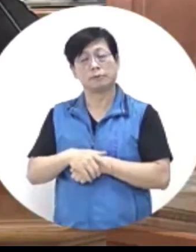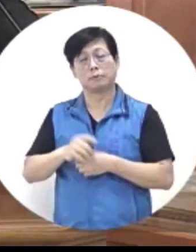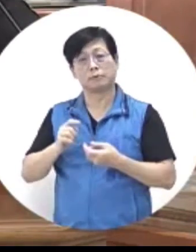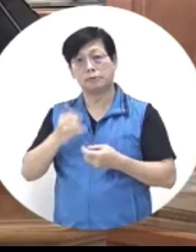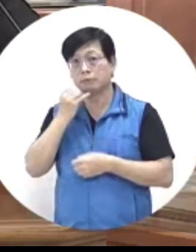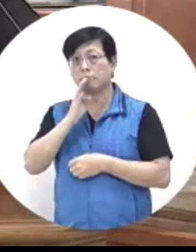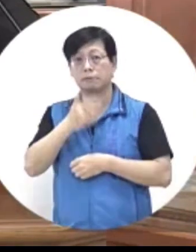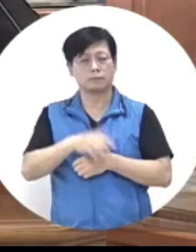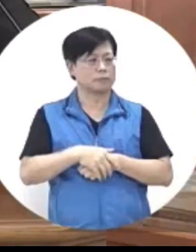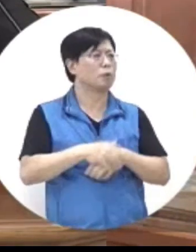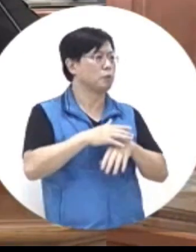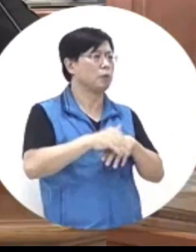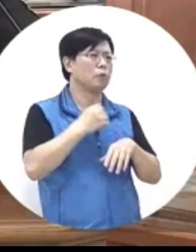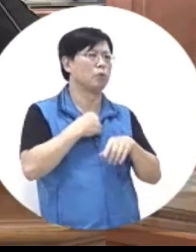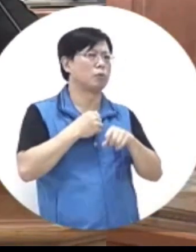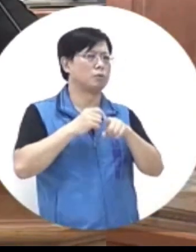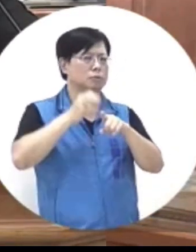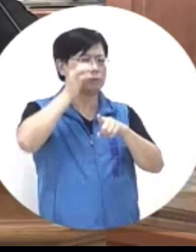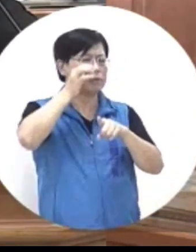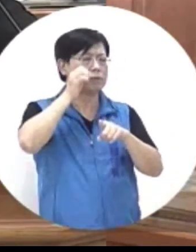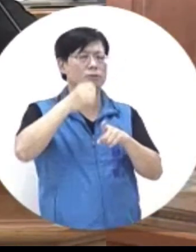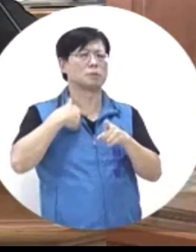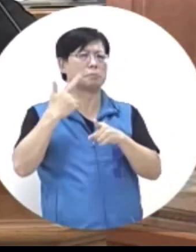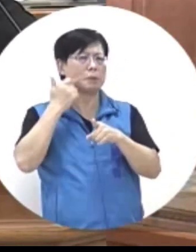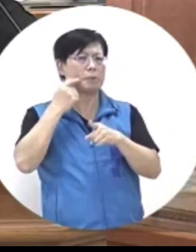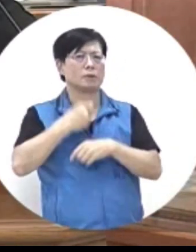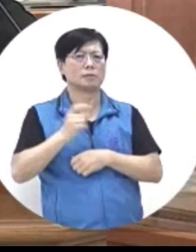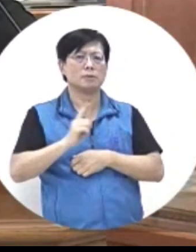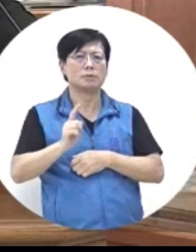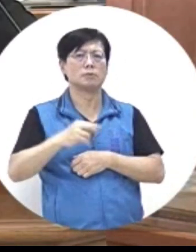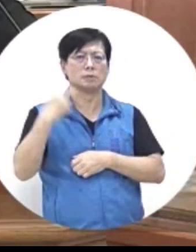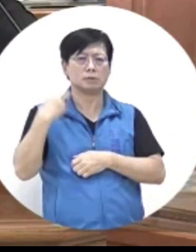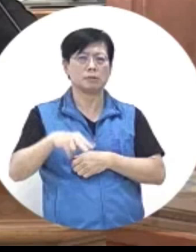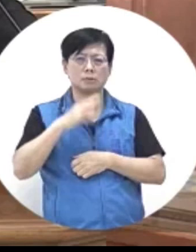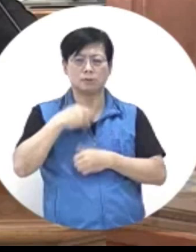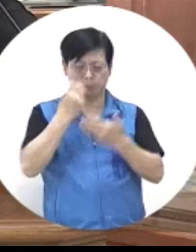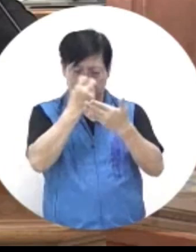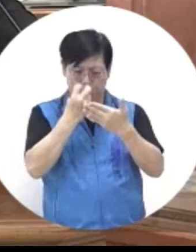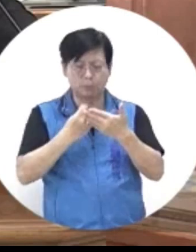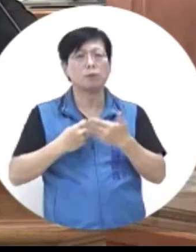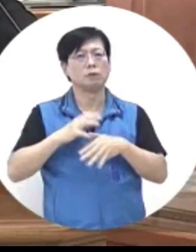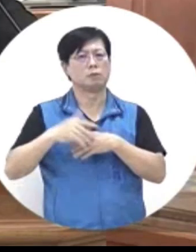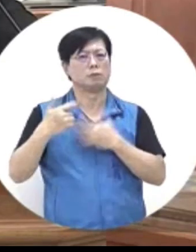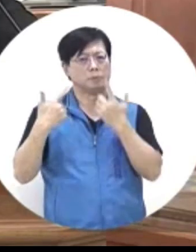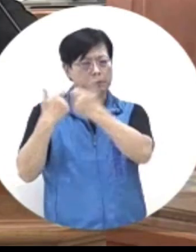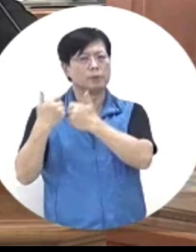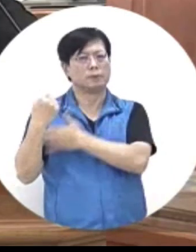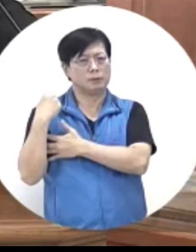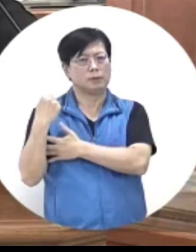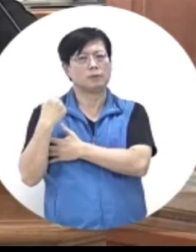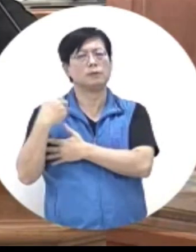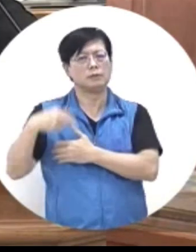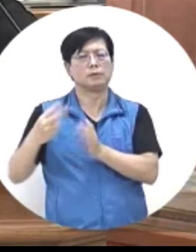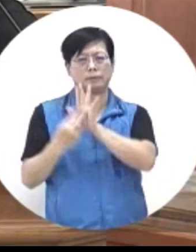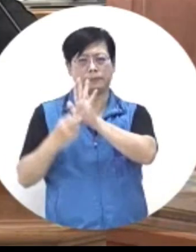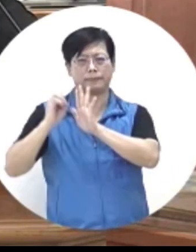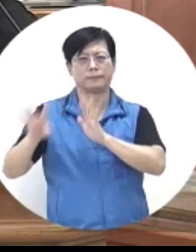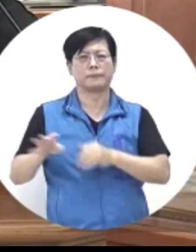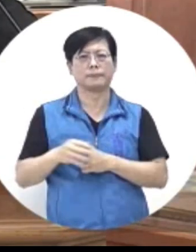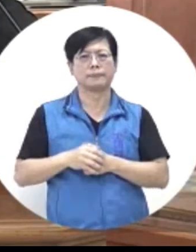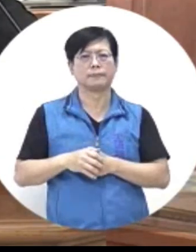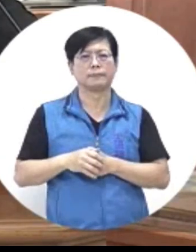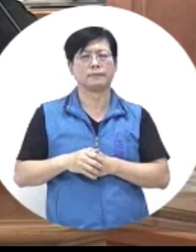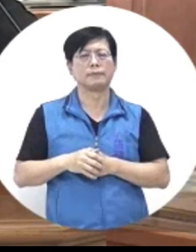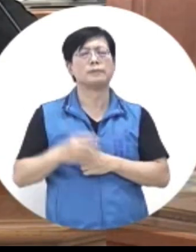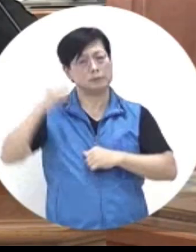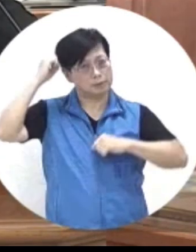们会根据家属的这个要求，然后呢会检视，我们会尽力的协助，也会跟他做说明。这个部